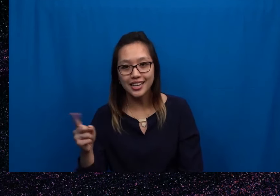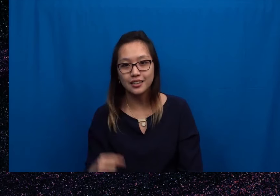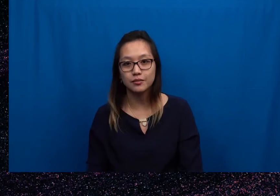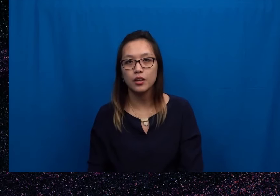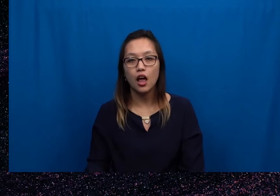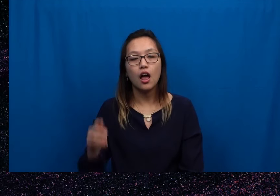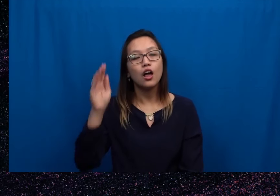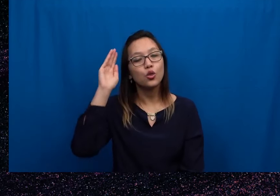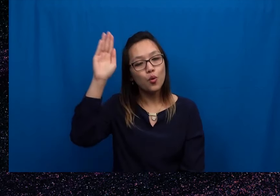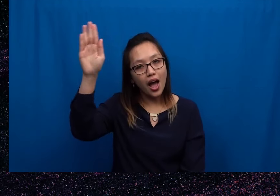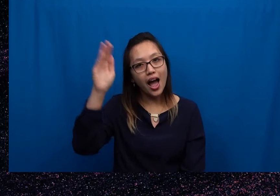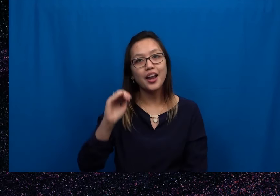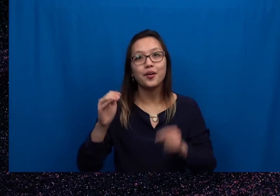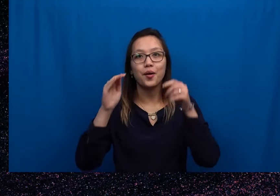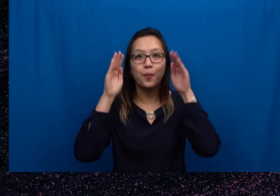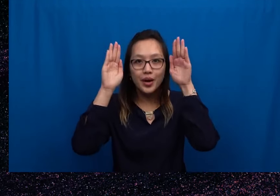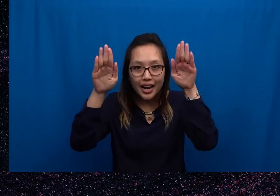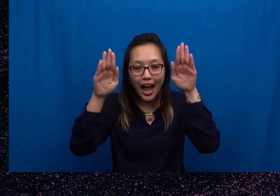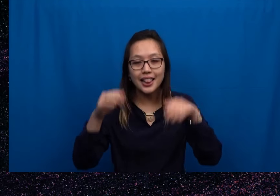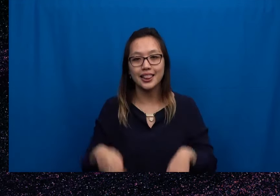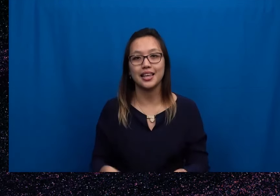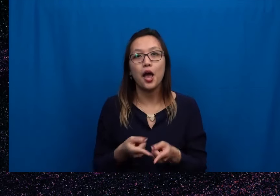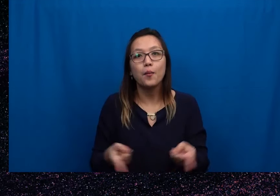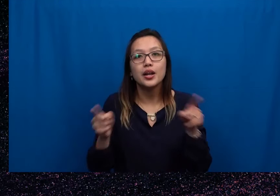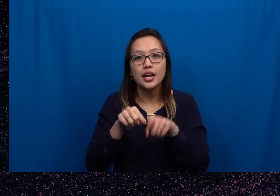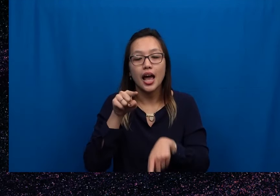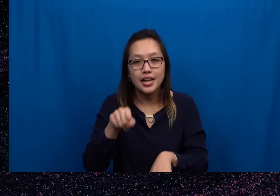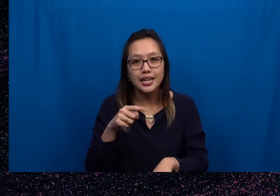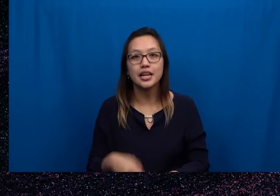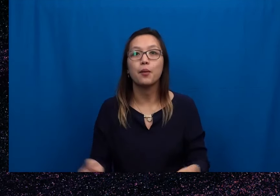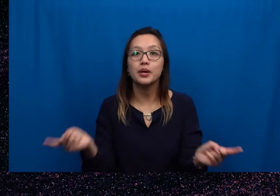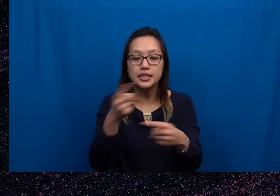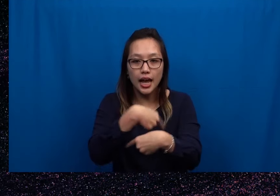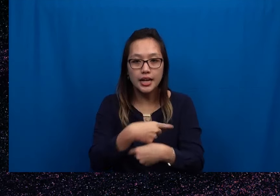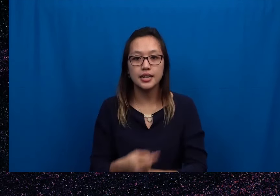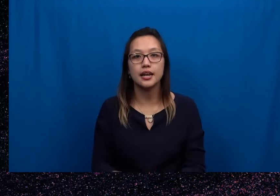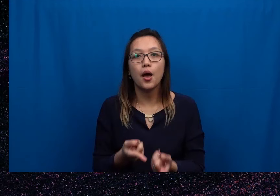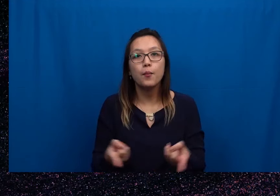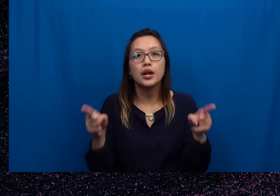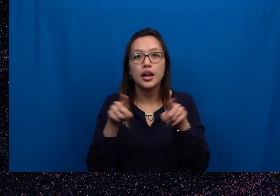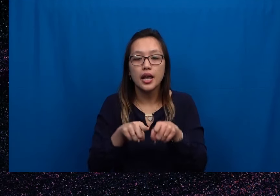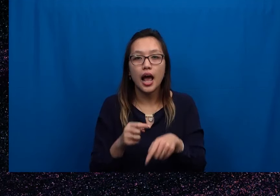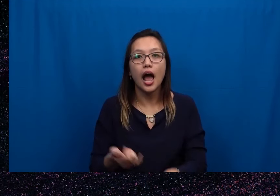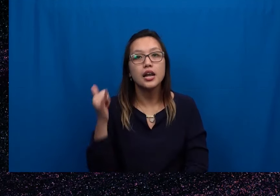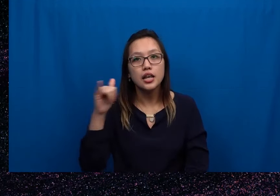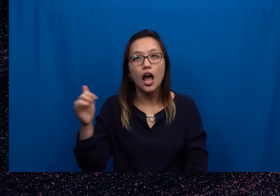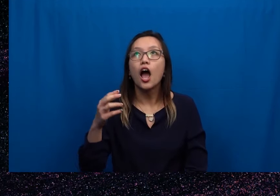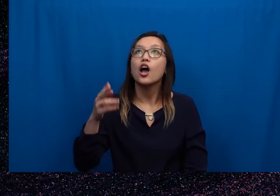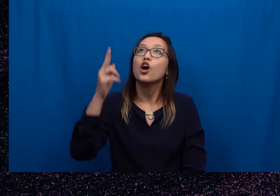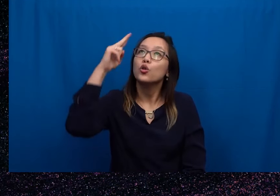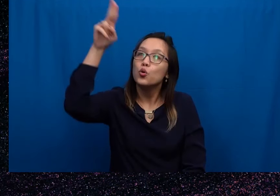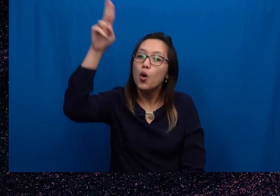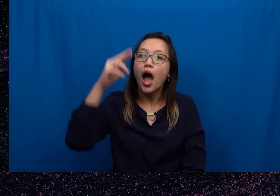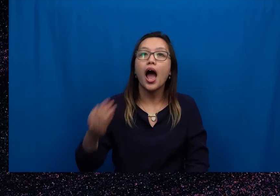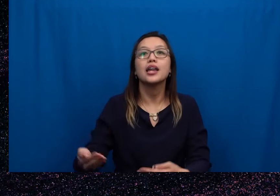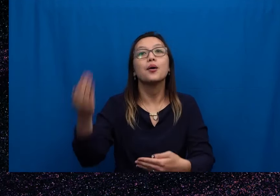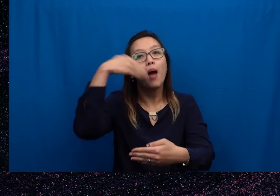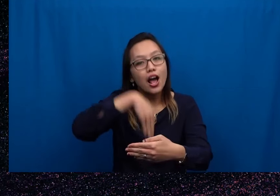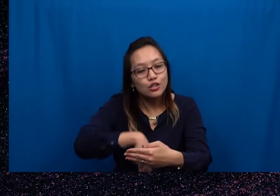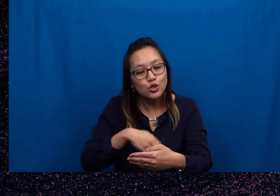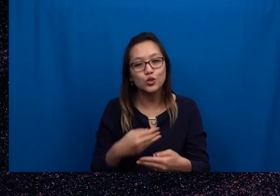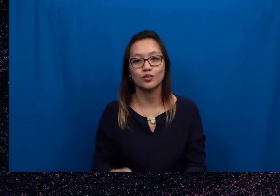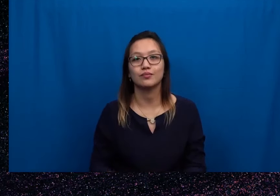yang ada Tuhan. Menjadi pernikahan-pernikahan di mana Tuhan hadir dalam pernikahan mereka. Sehingga setiap musim